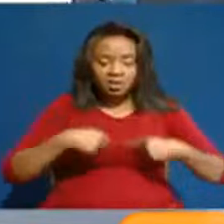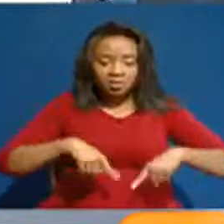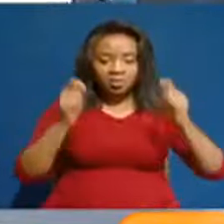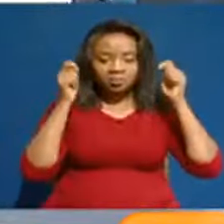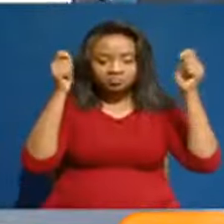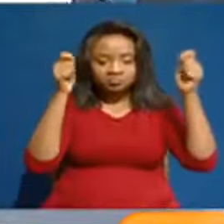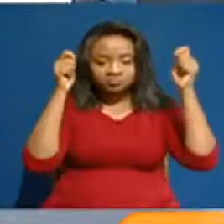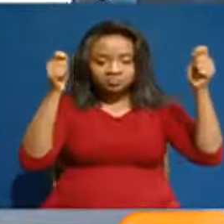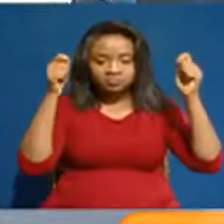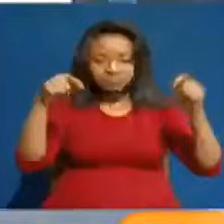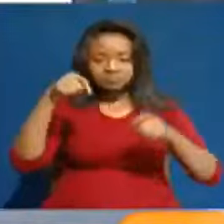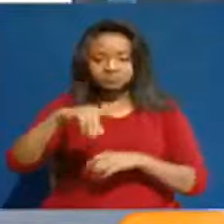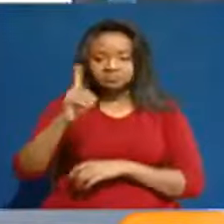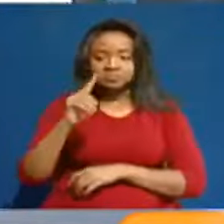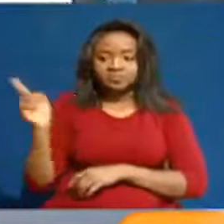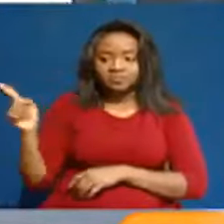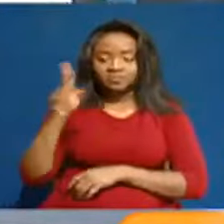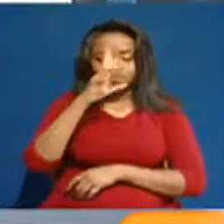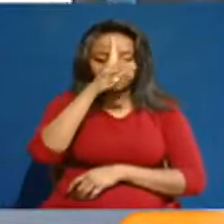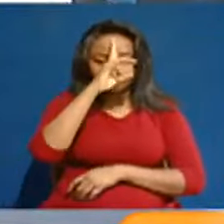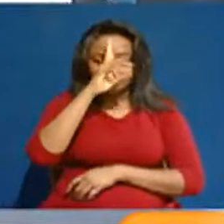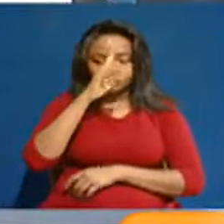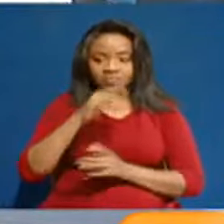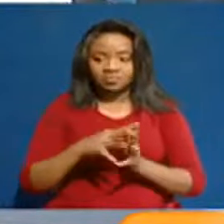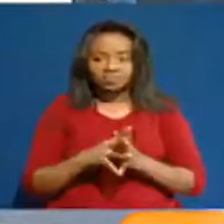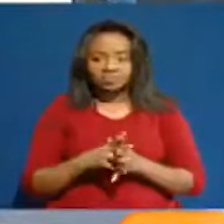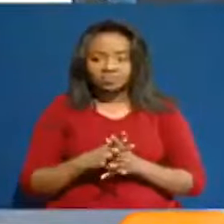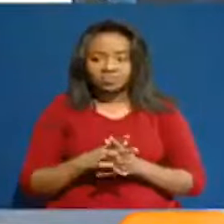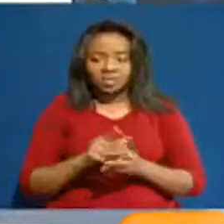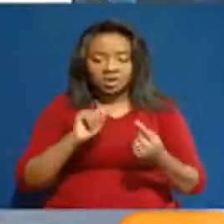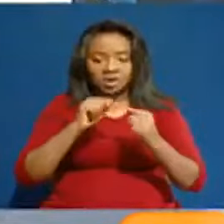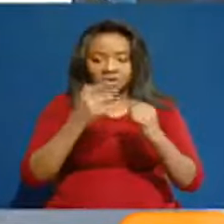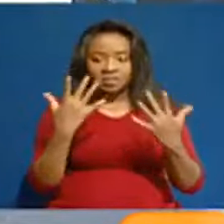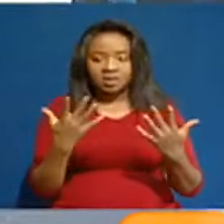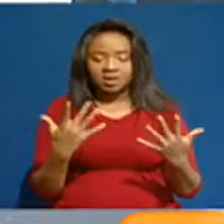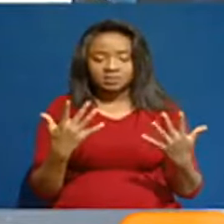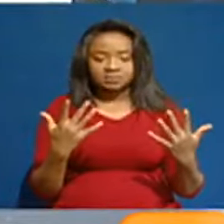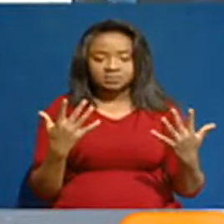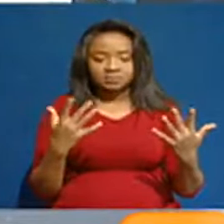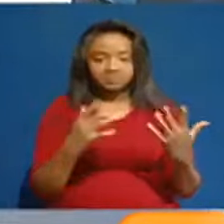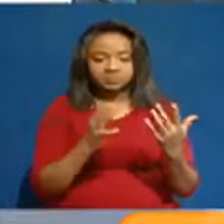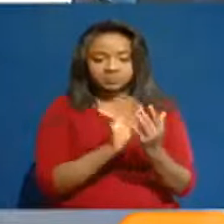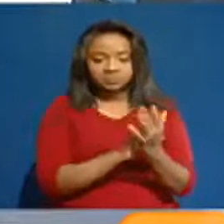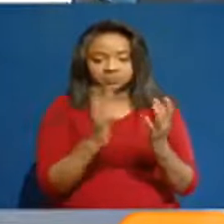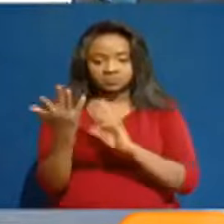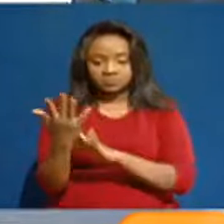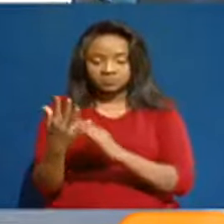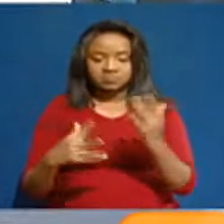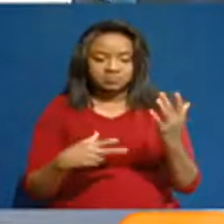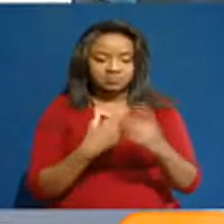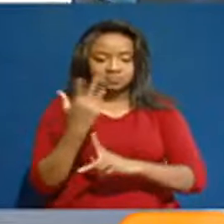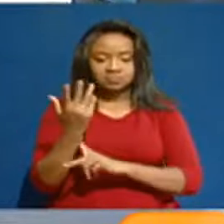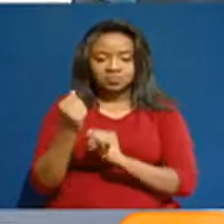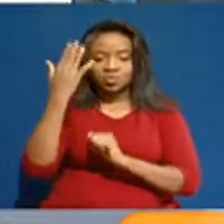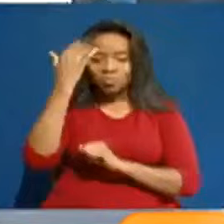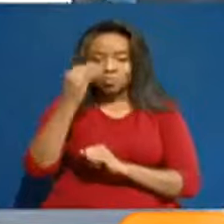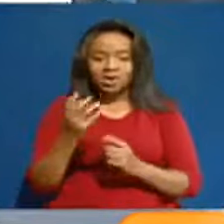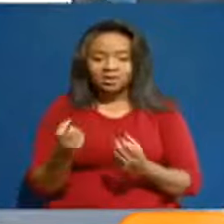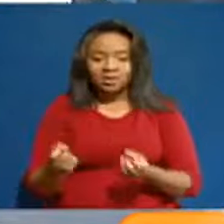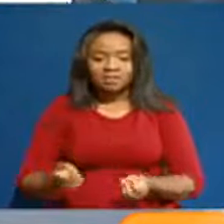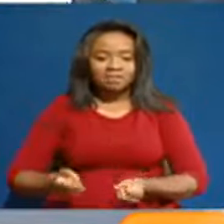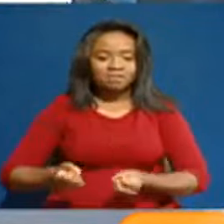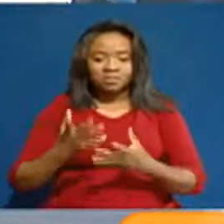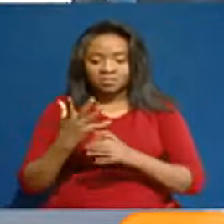Nairobi. Inspekta Maina alikatika sehemu ya mkono na viganja vyake vyote viwili kutokana na nguvu za